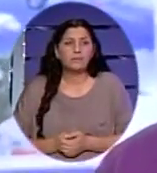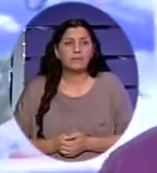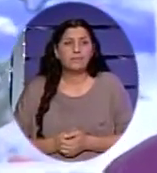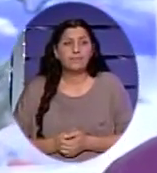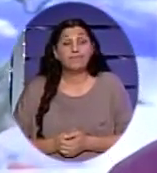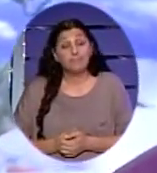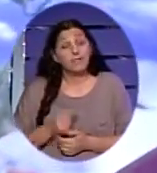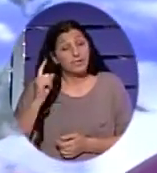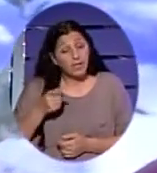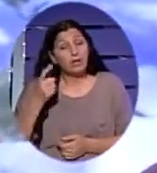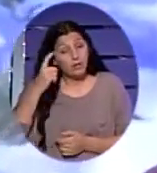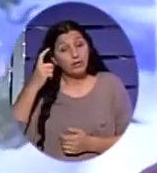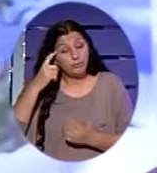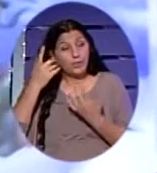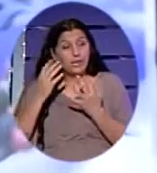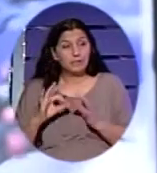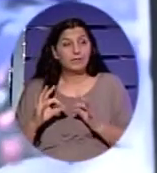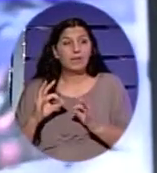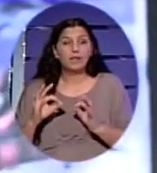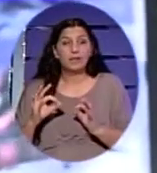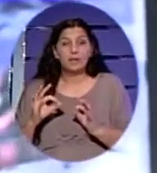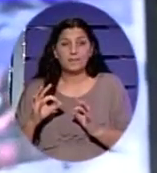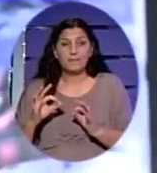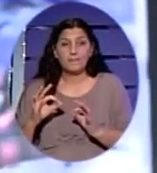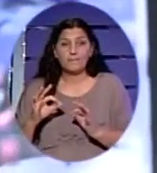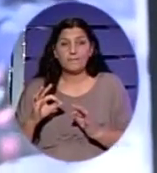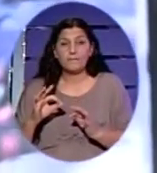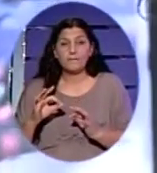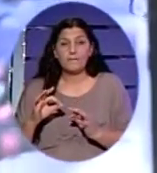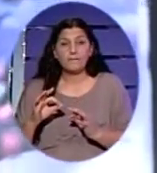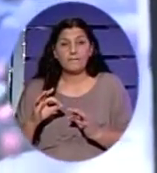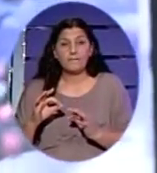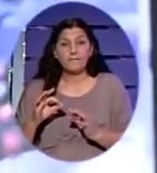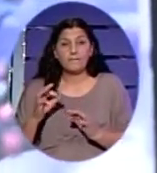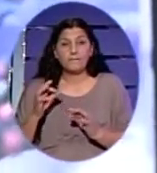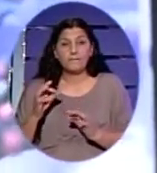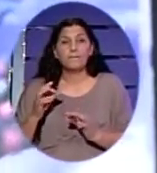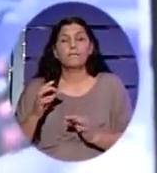כנראה שצריכים לעשות חשבון נפש רציני מאוד. אני מדבר ברמה,